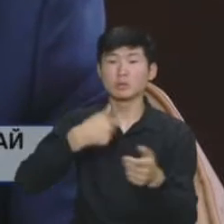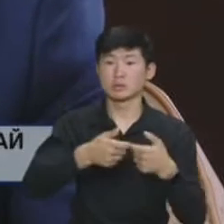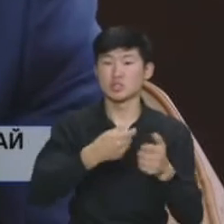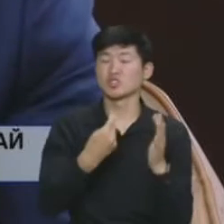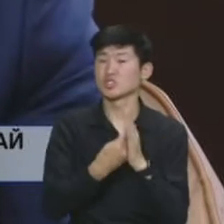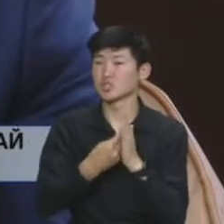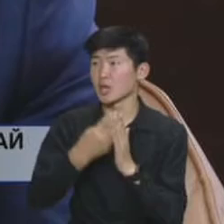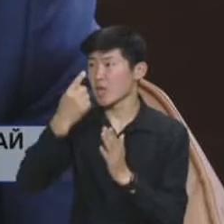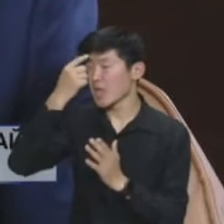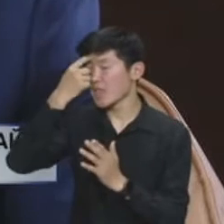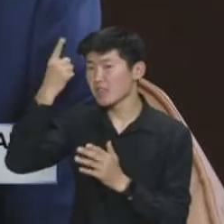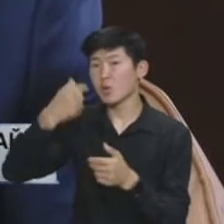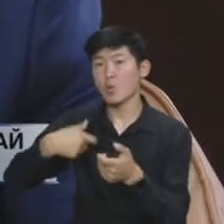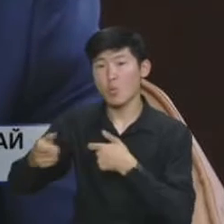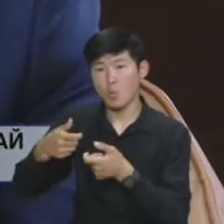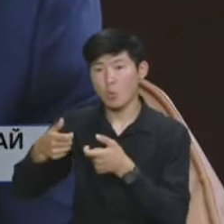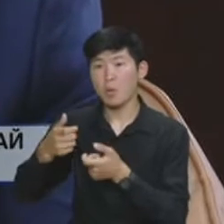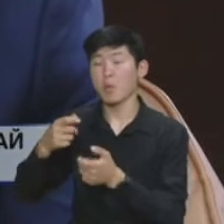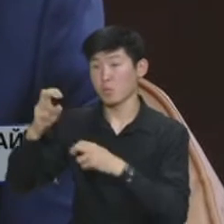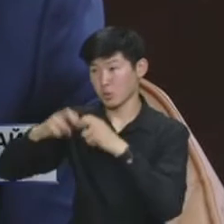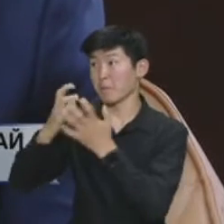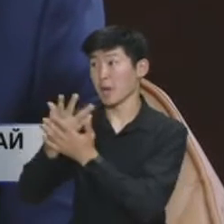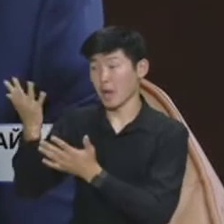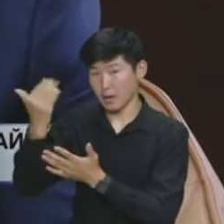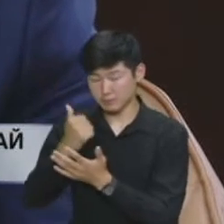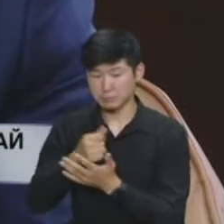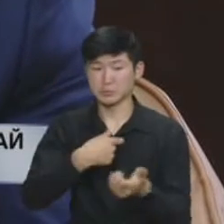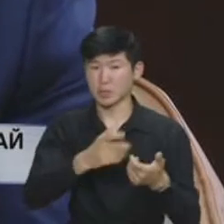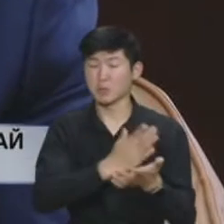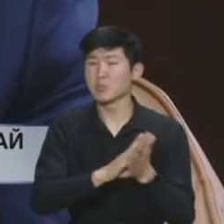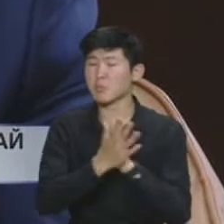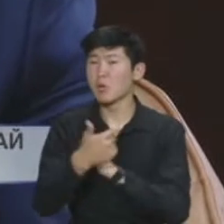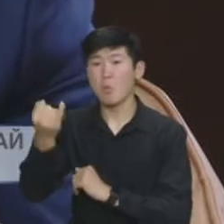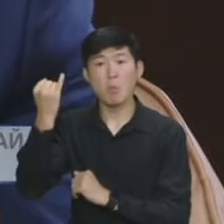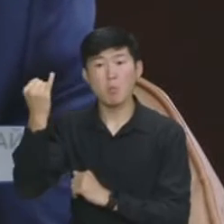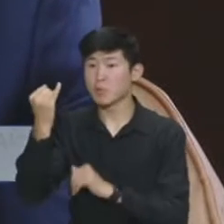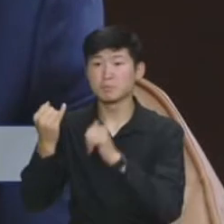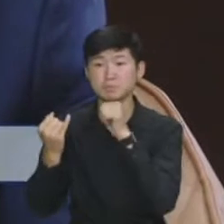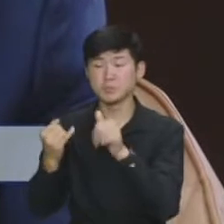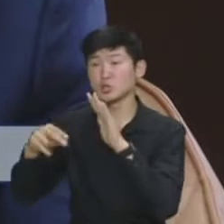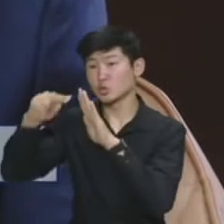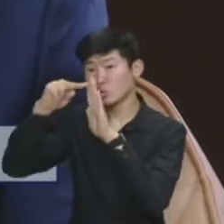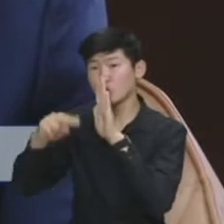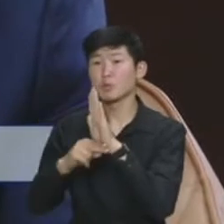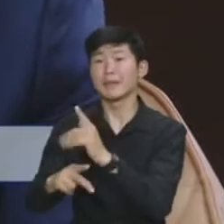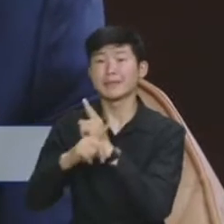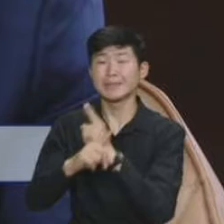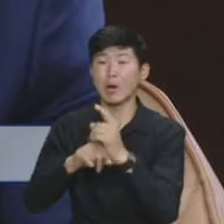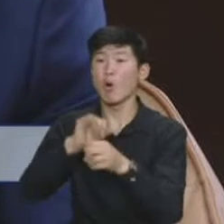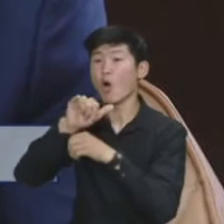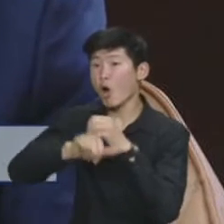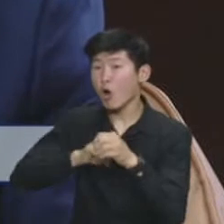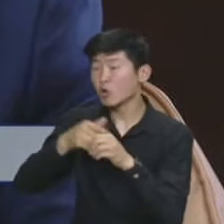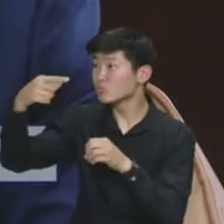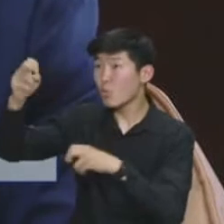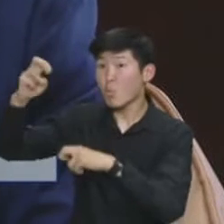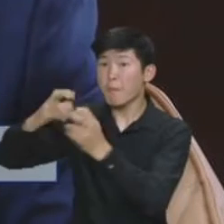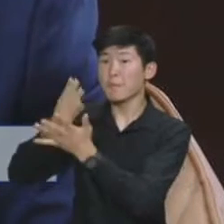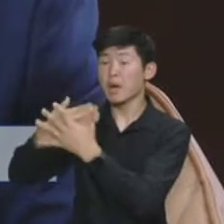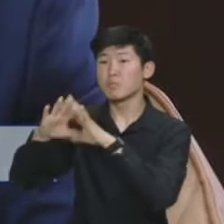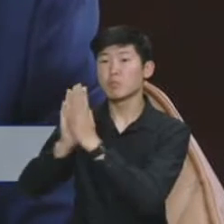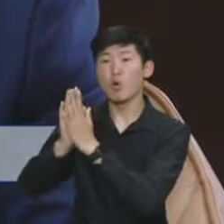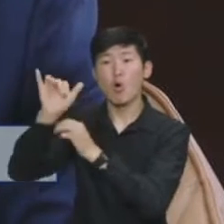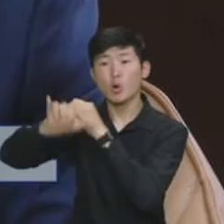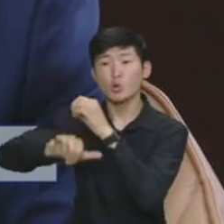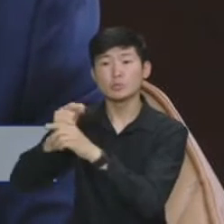Жишээлбэл энтгэд үйлдвэрлэсэн юм уу их царагдаж байна. Тэгэхээр тэр би муу хэлэхгүй хамгийн гол нь тэр стандарт нь олон улсын үйлдвэр мөн үгүй гэдгийг эргэж харах